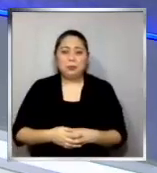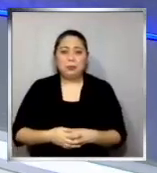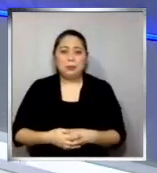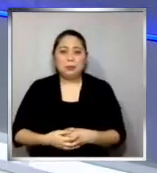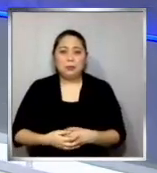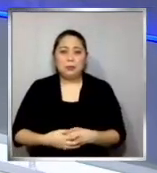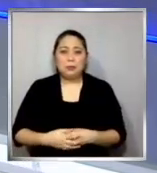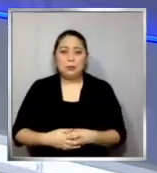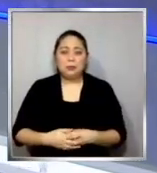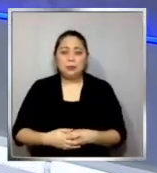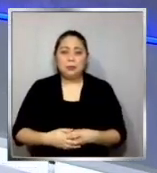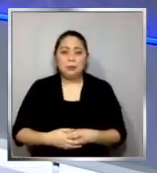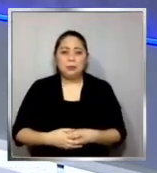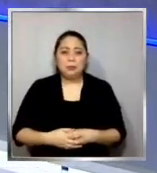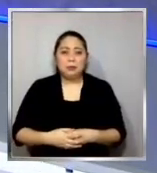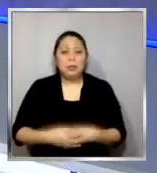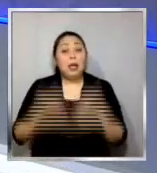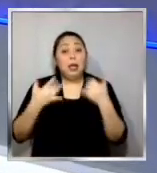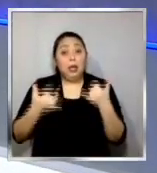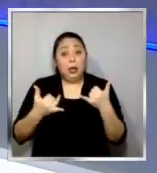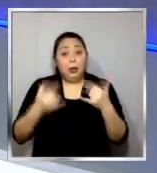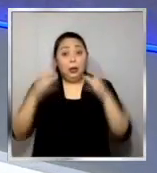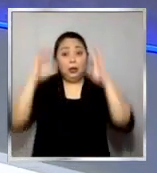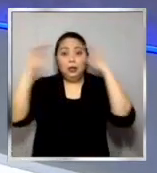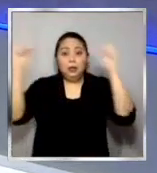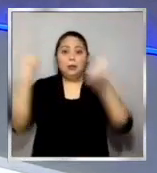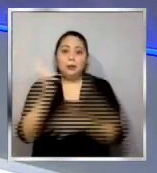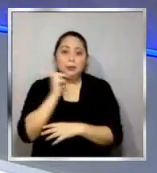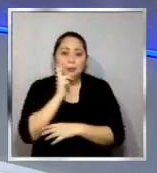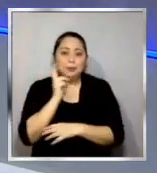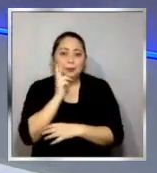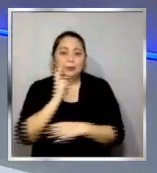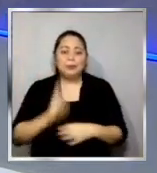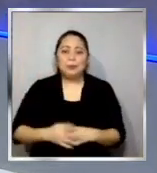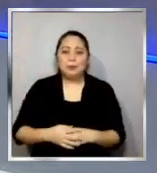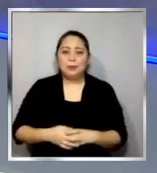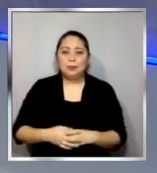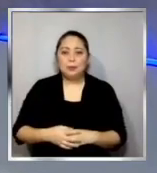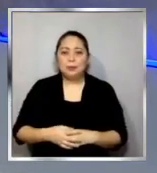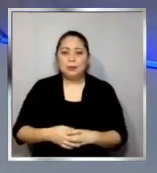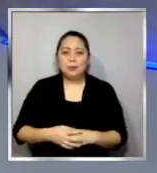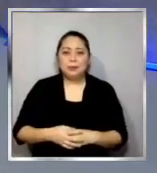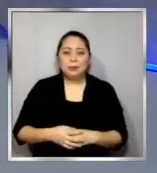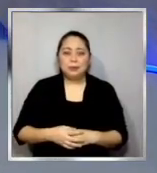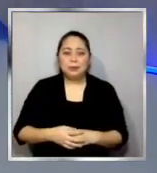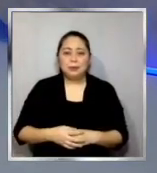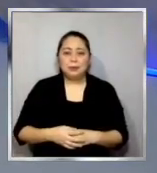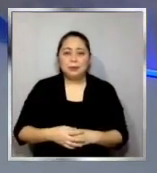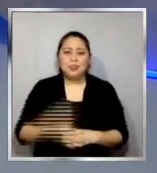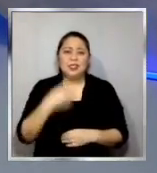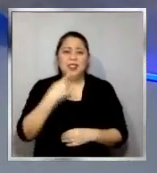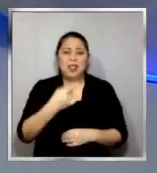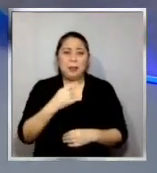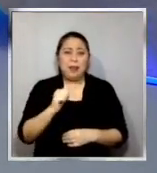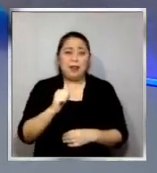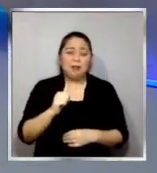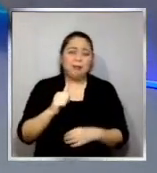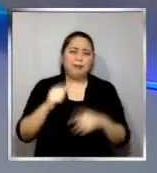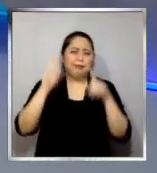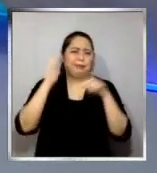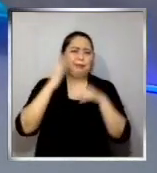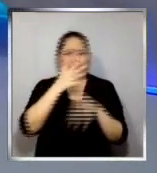Nadala na raw si Pangulong Duterte sa pagtatangkang mamagitan sa liderato ng kamara. Ang mas mahalaga raw para sa presidente